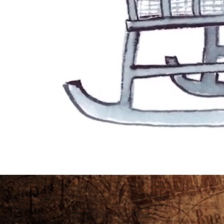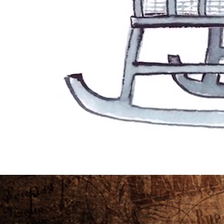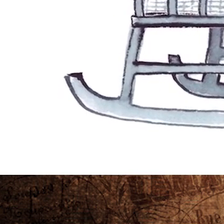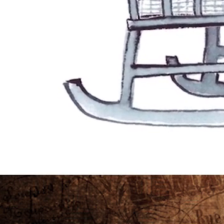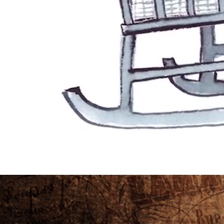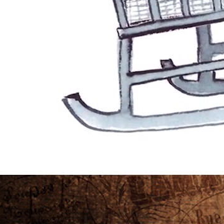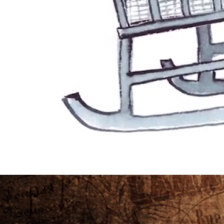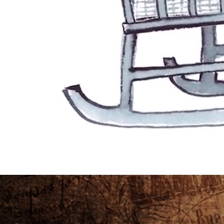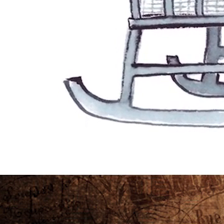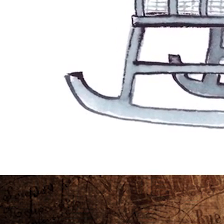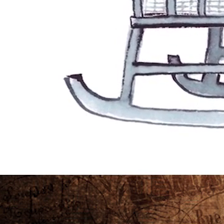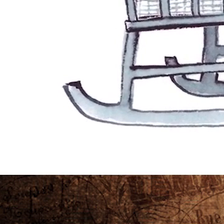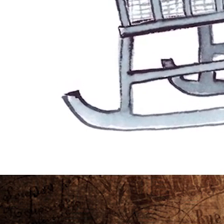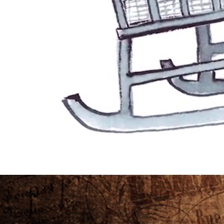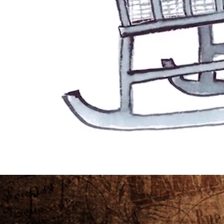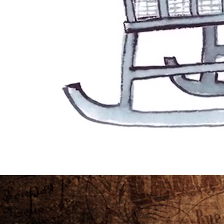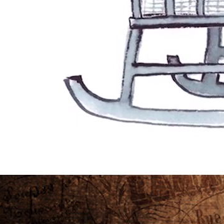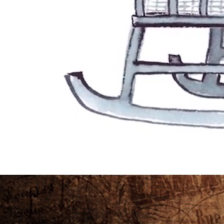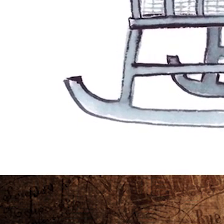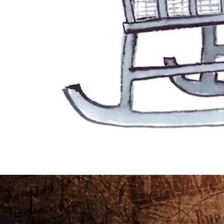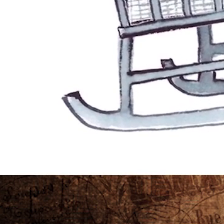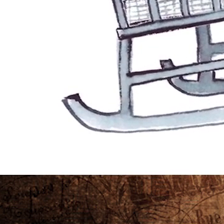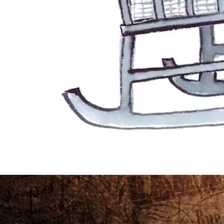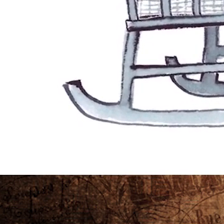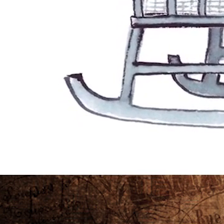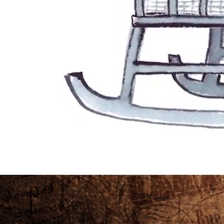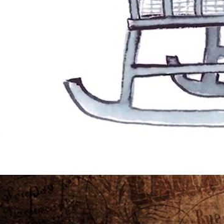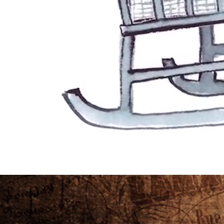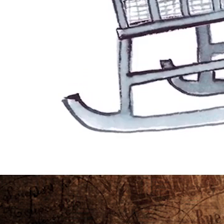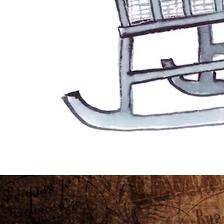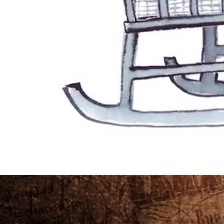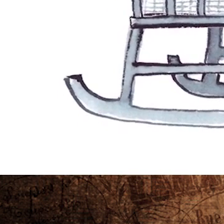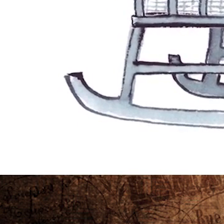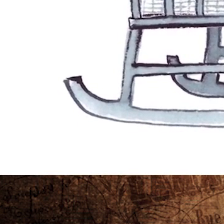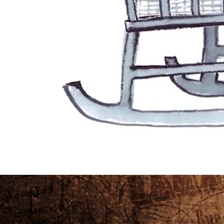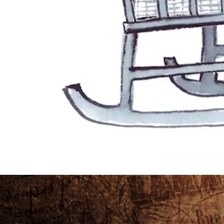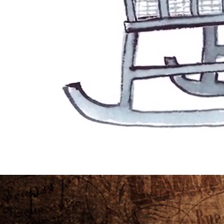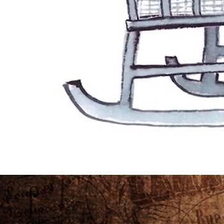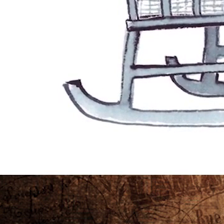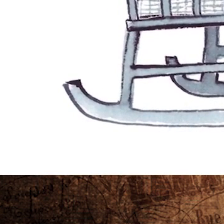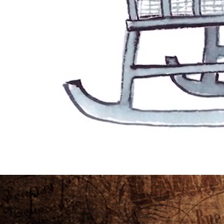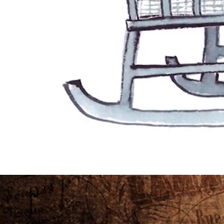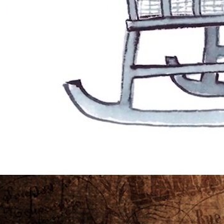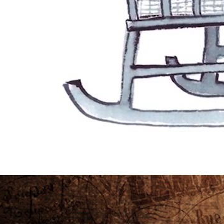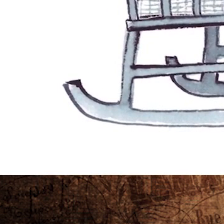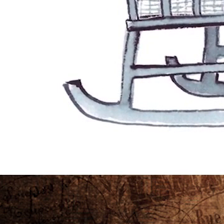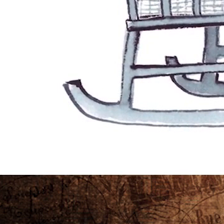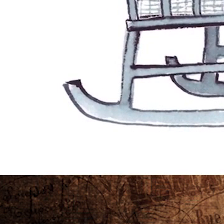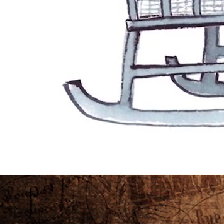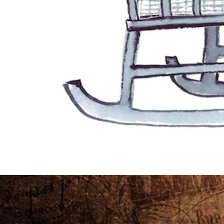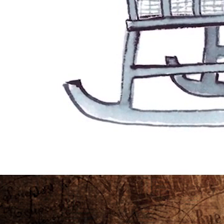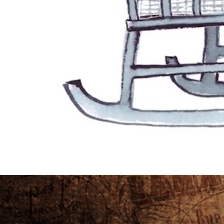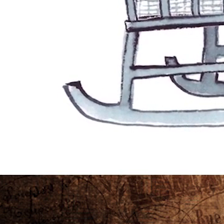мышления не исчезла например остался фольклёр все эти приметы присказки и колыбельные и просто народное искусство